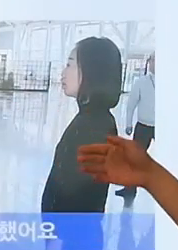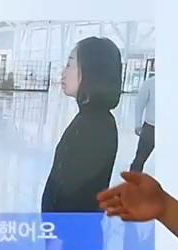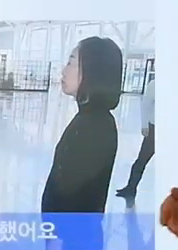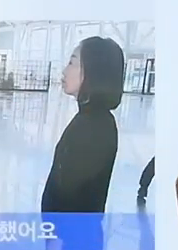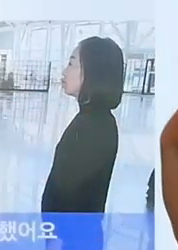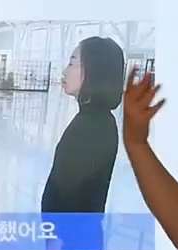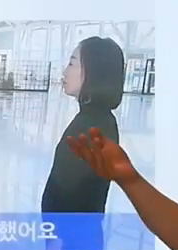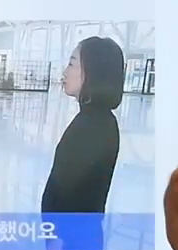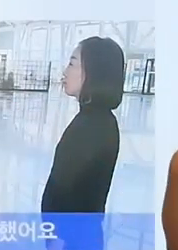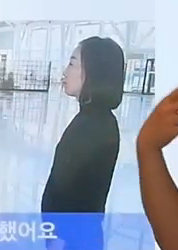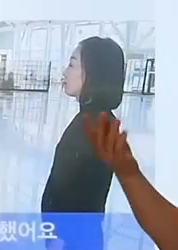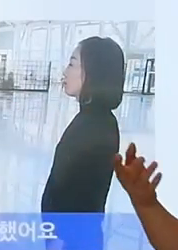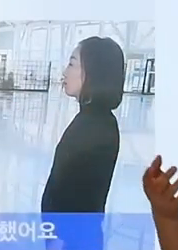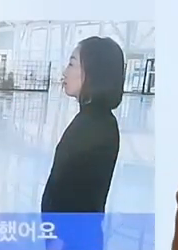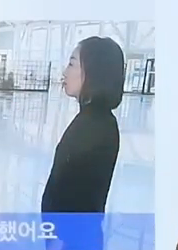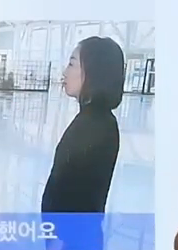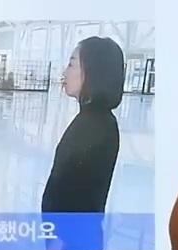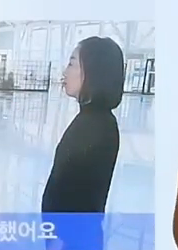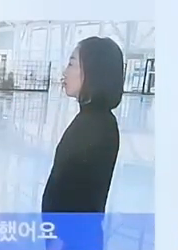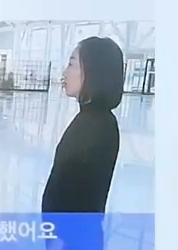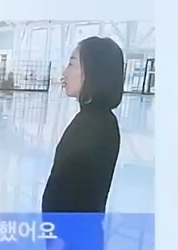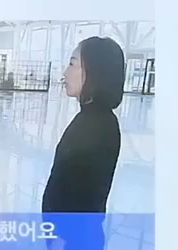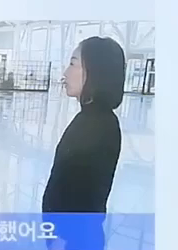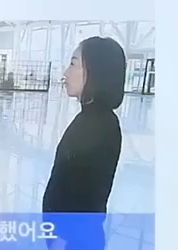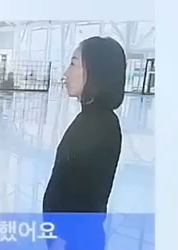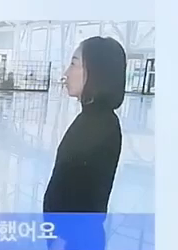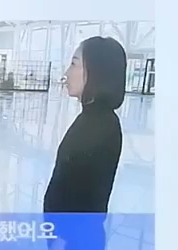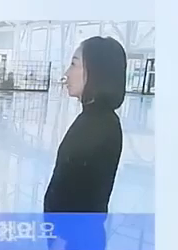했죠. 그 지나가는 행인이 있더라도 이제 인식이 잘 되는 걸 보실 수가 있고요.